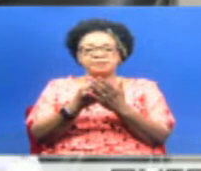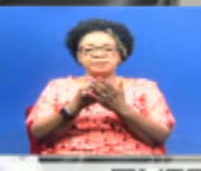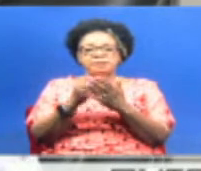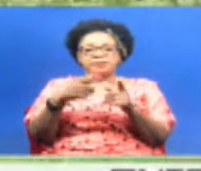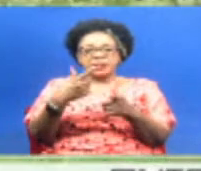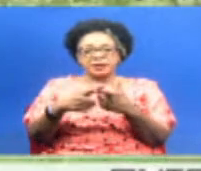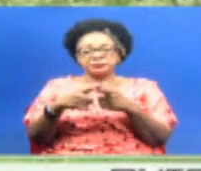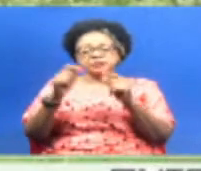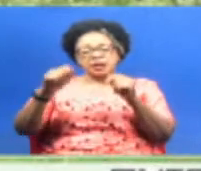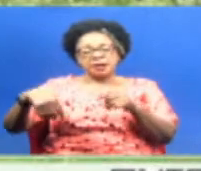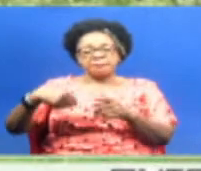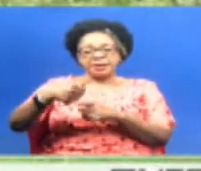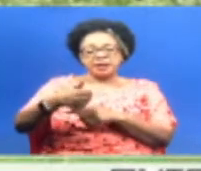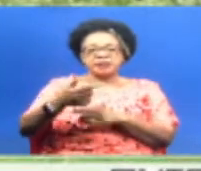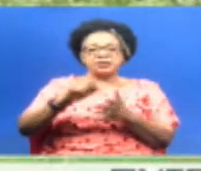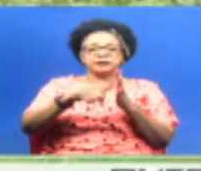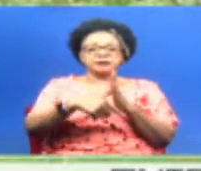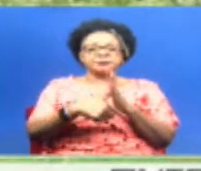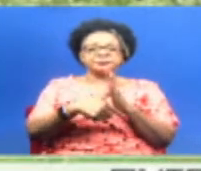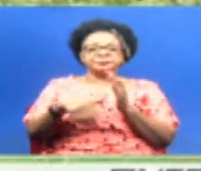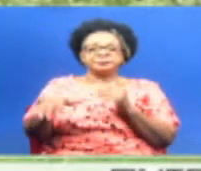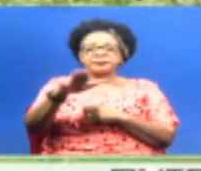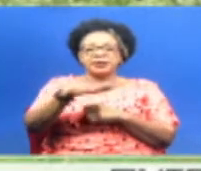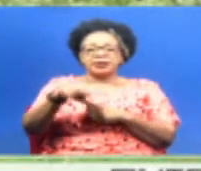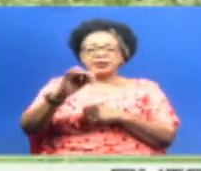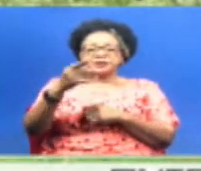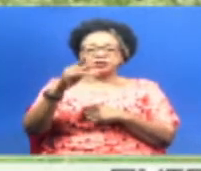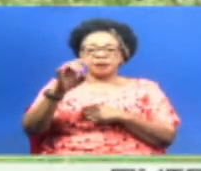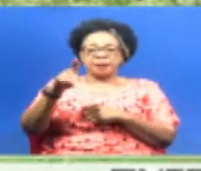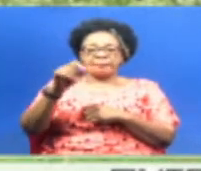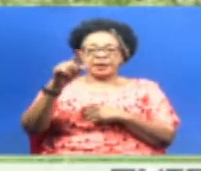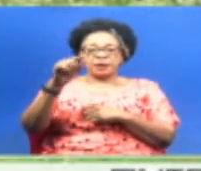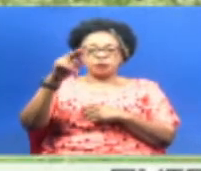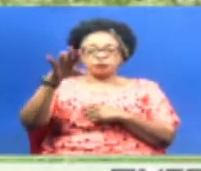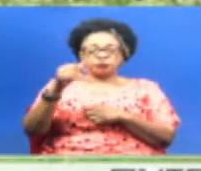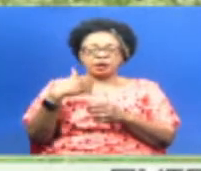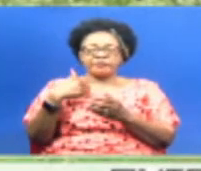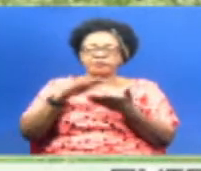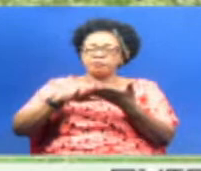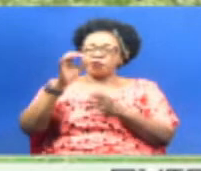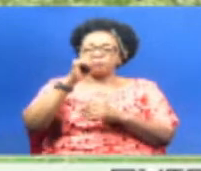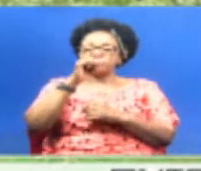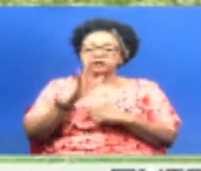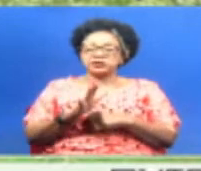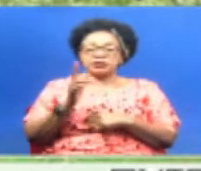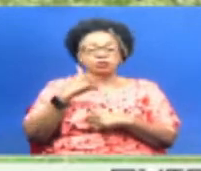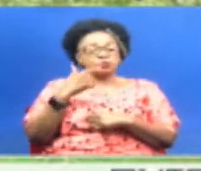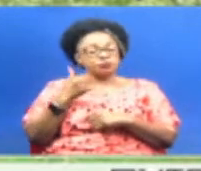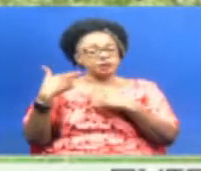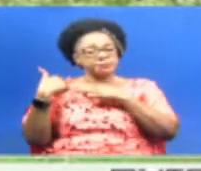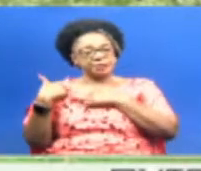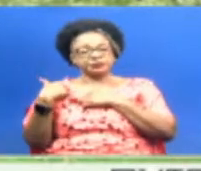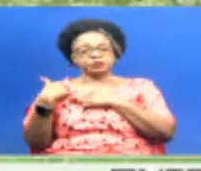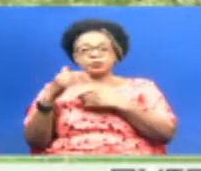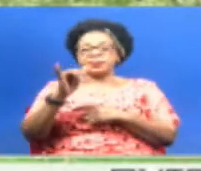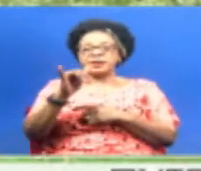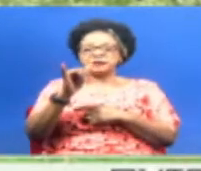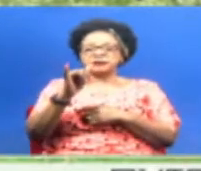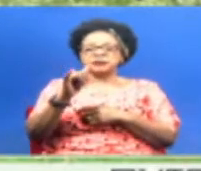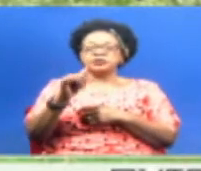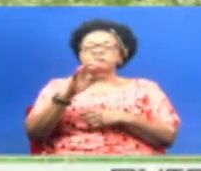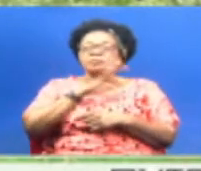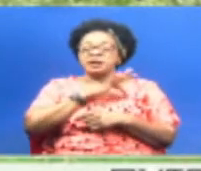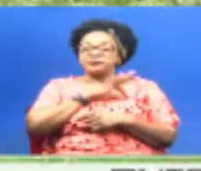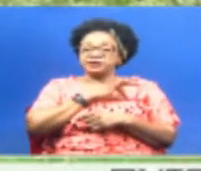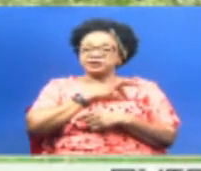analeta yani. Eneo bunge hili la Chepalungu limekuza wasanii wengi ambao wanategemea usanii ili kupata riziki,